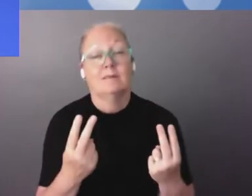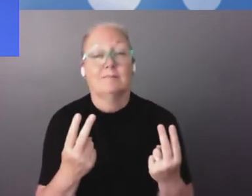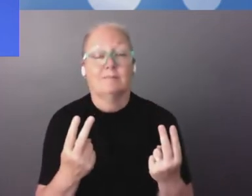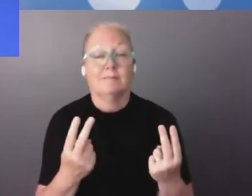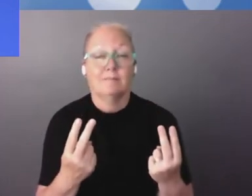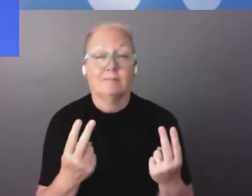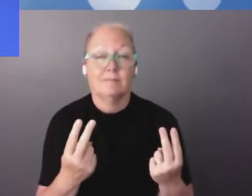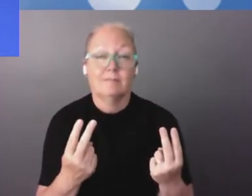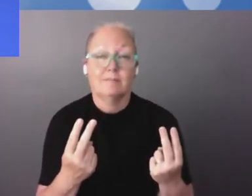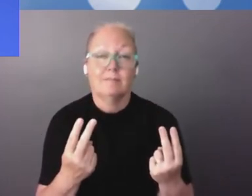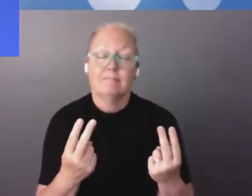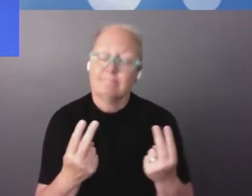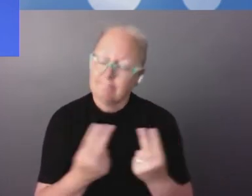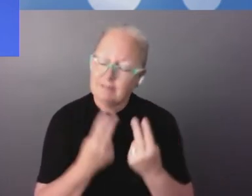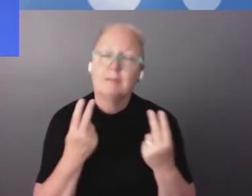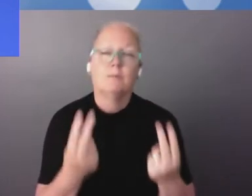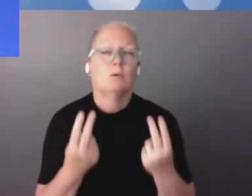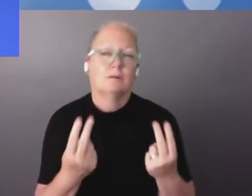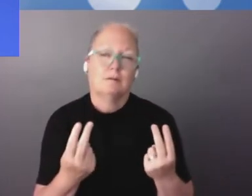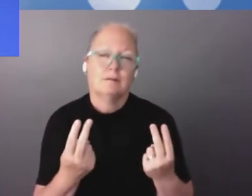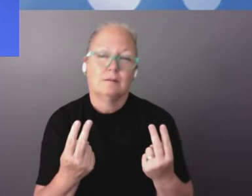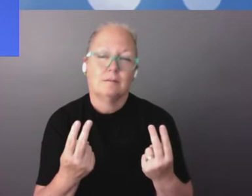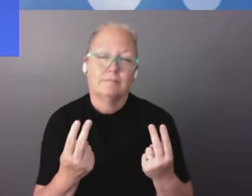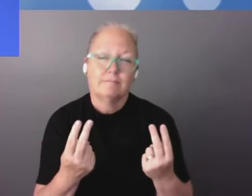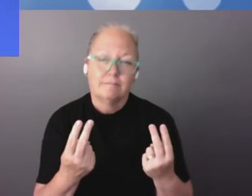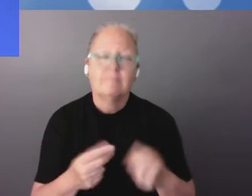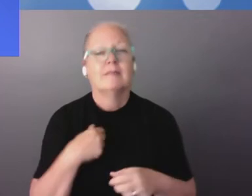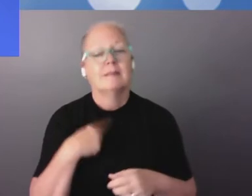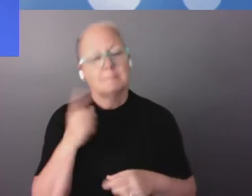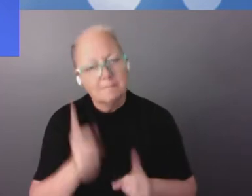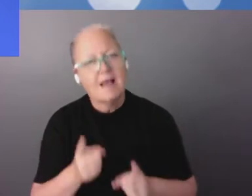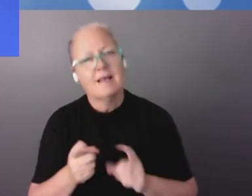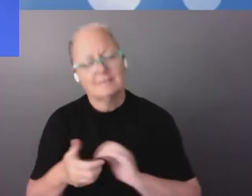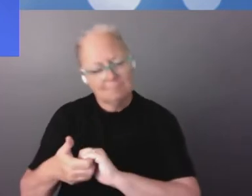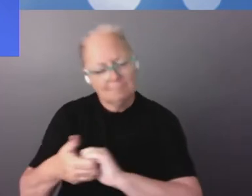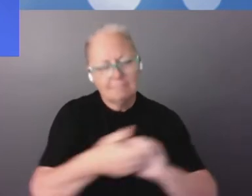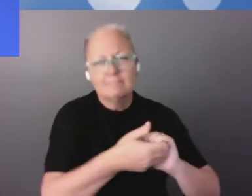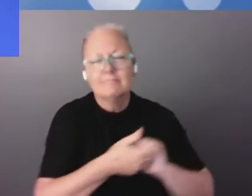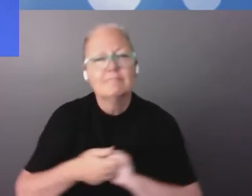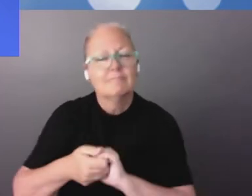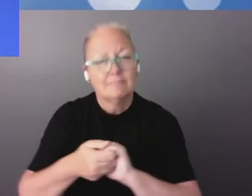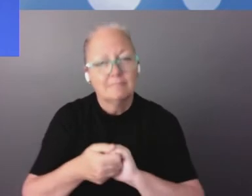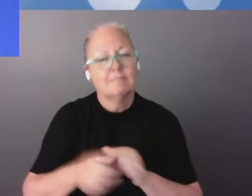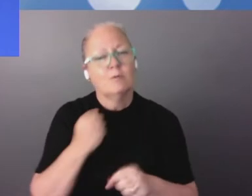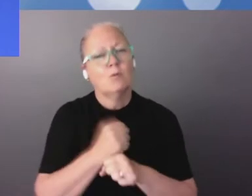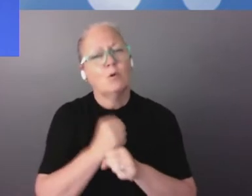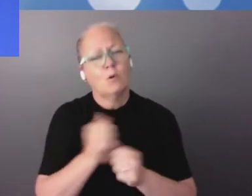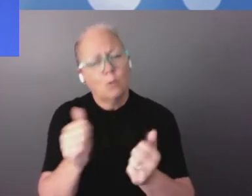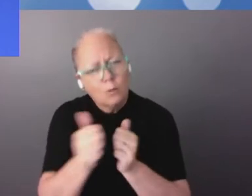المتحدة هذه أن نعمل على تمهيد قرارات مشتركة